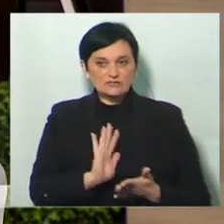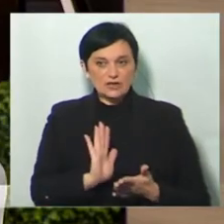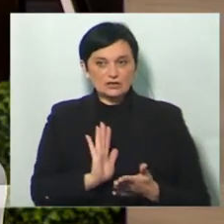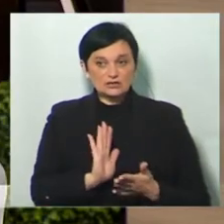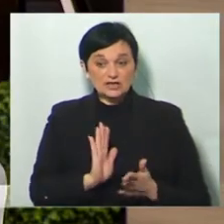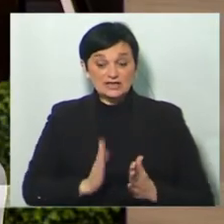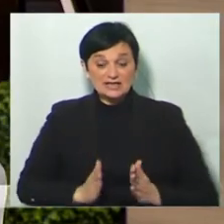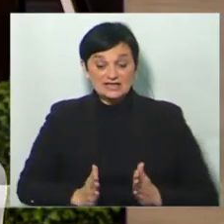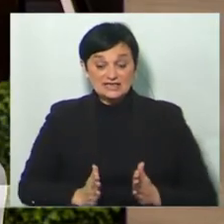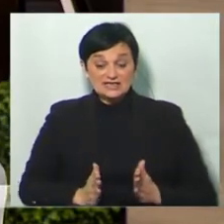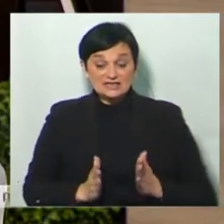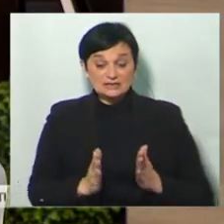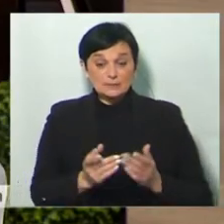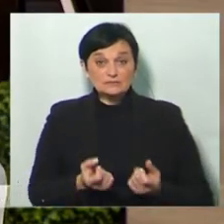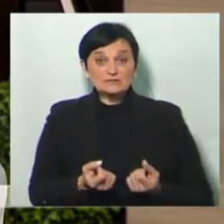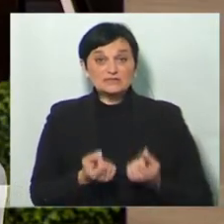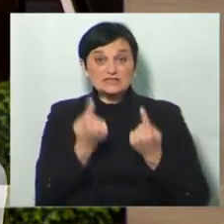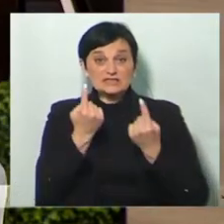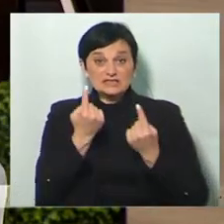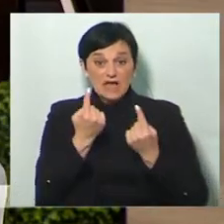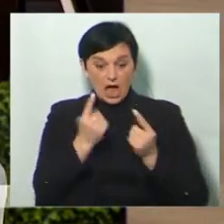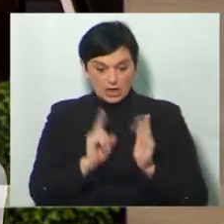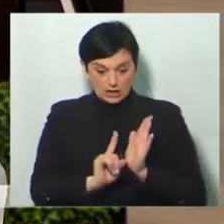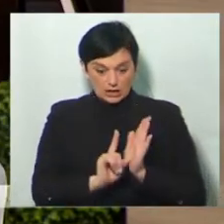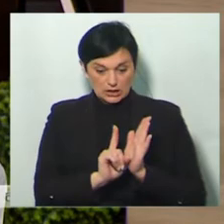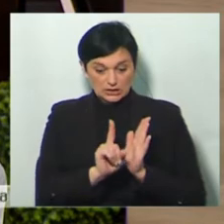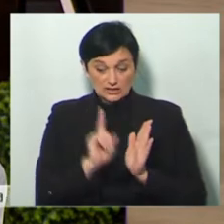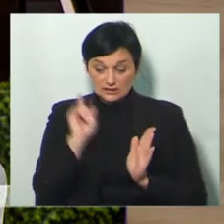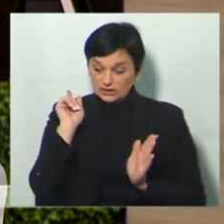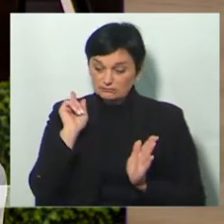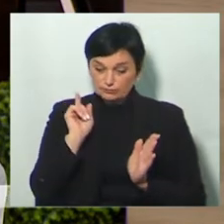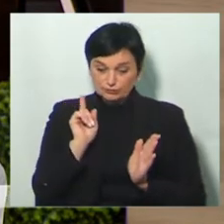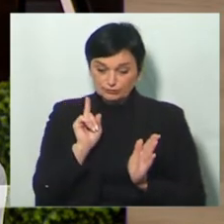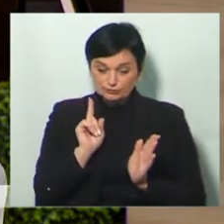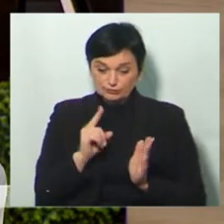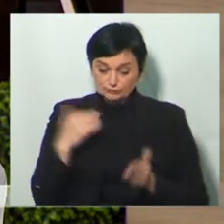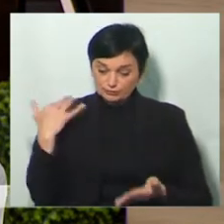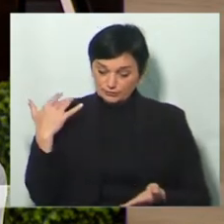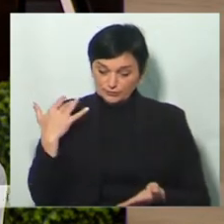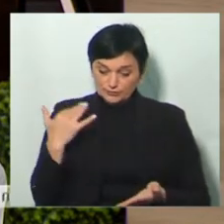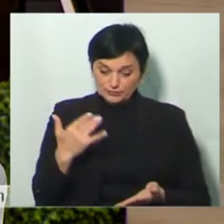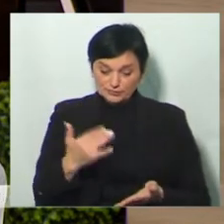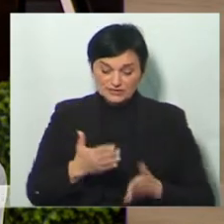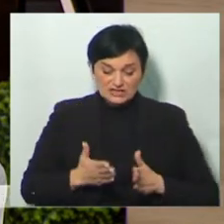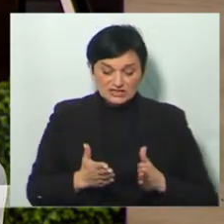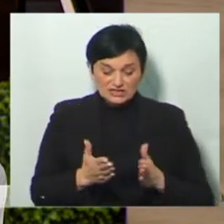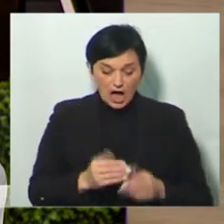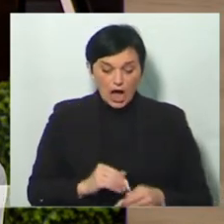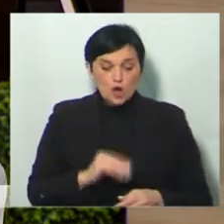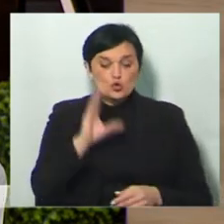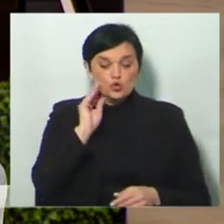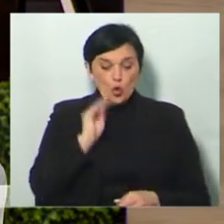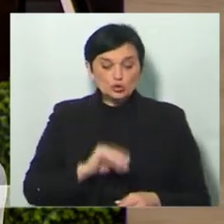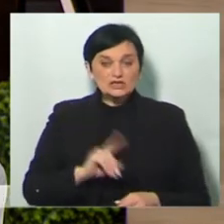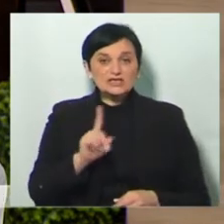გზა საიდან მოვედი, აქ, იქიდან, როდის,